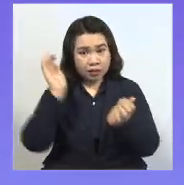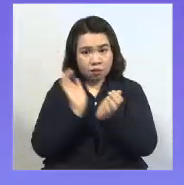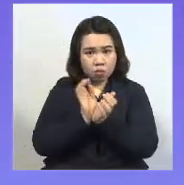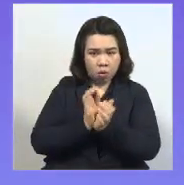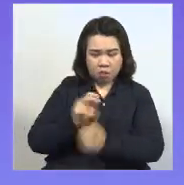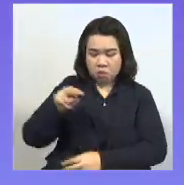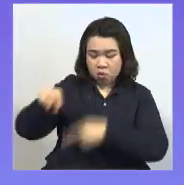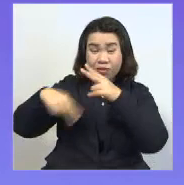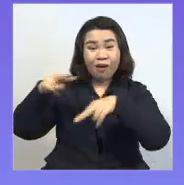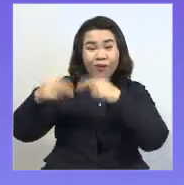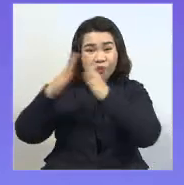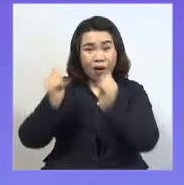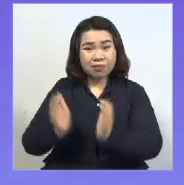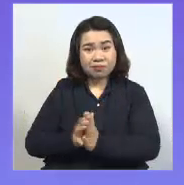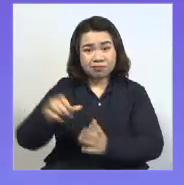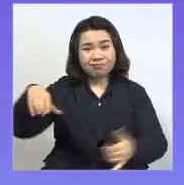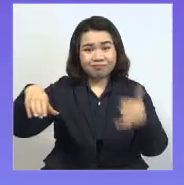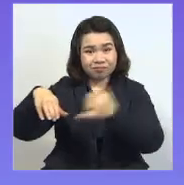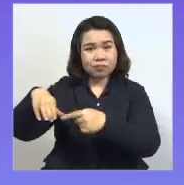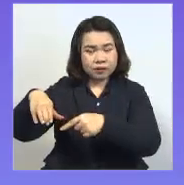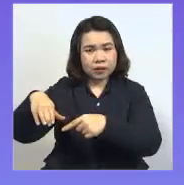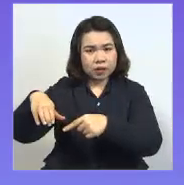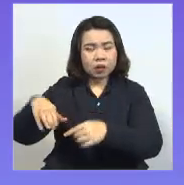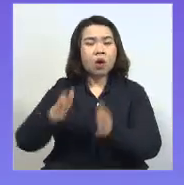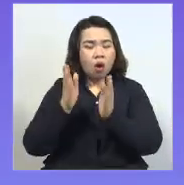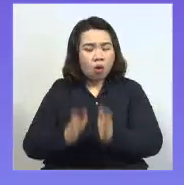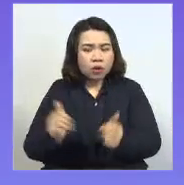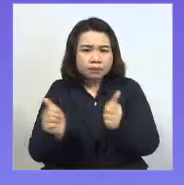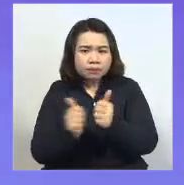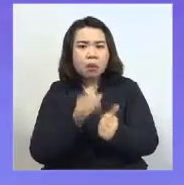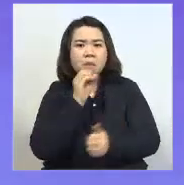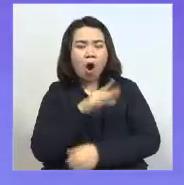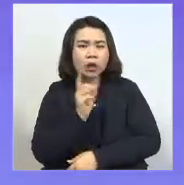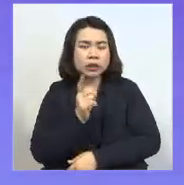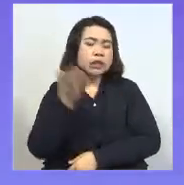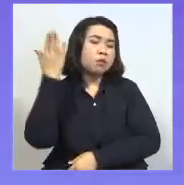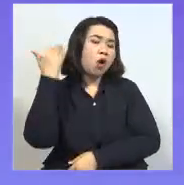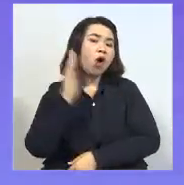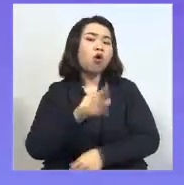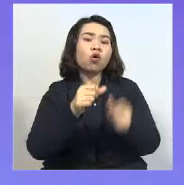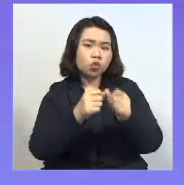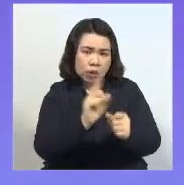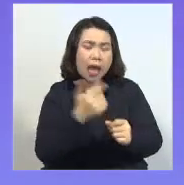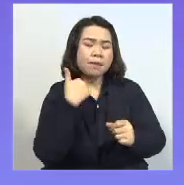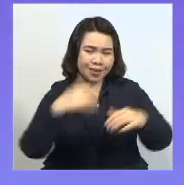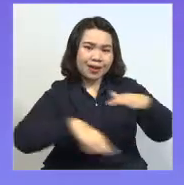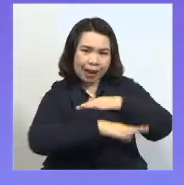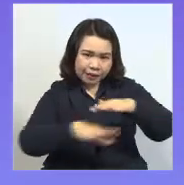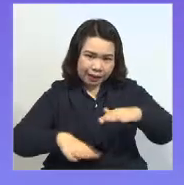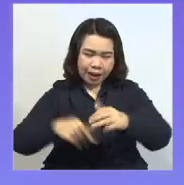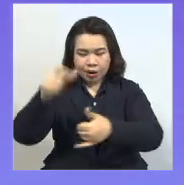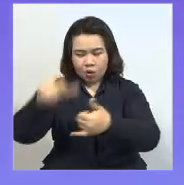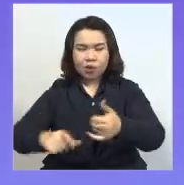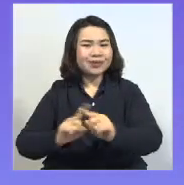จ้งก็เข้าไปตรวจแล้วก็ไปพบว่าบุคคลดังกล่าวเนี่ยมีพยานทั้งเรื่องของที่อยู่ในช่วงเวลาที่เกิดเหตุแล้วก็ตรวจสอบแล้วไม่ใ